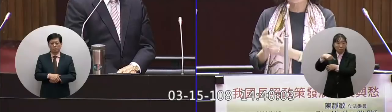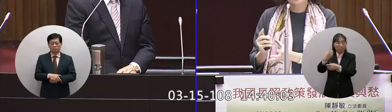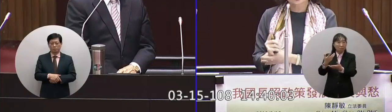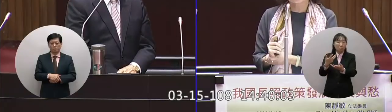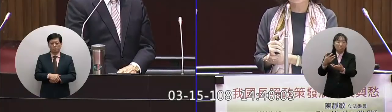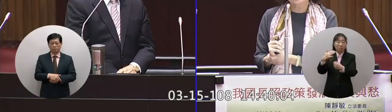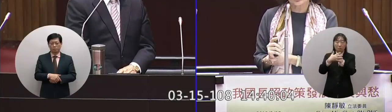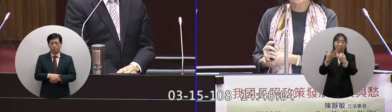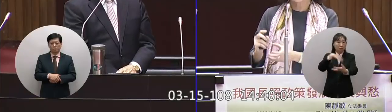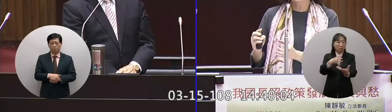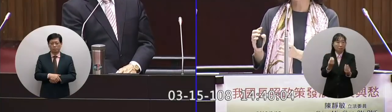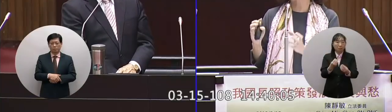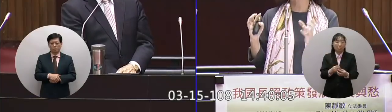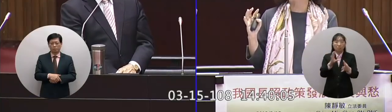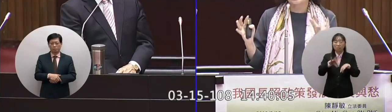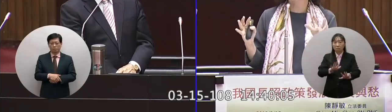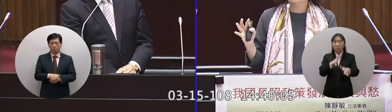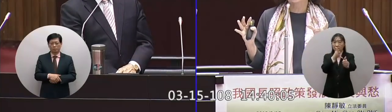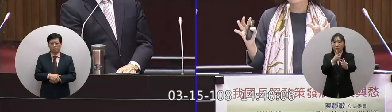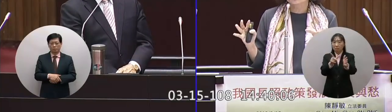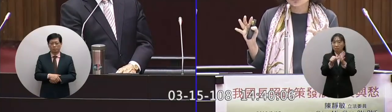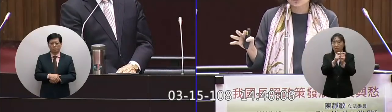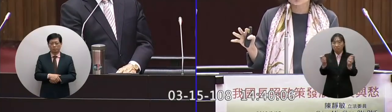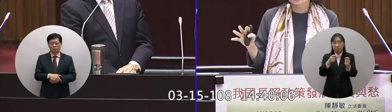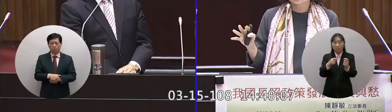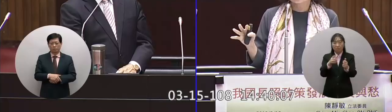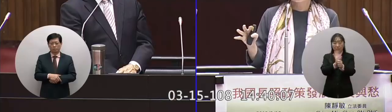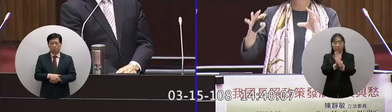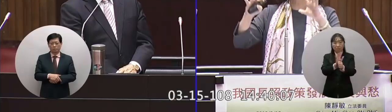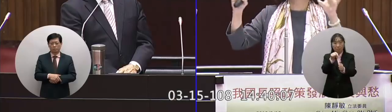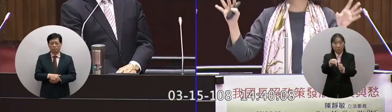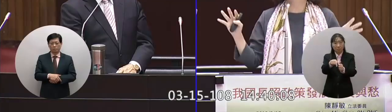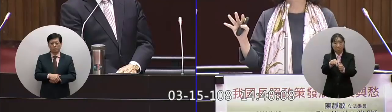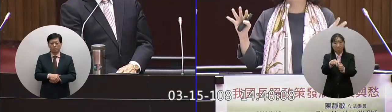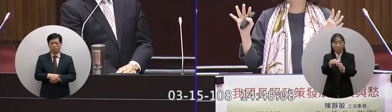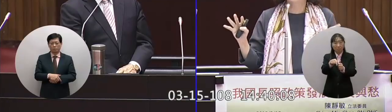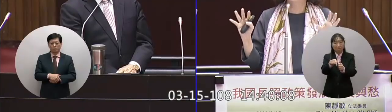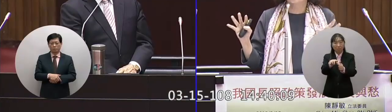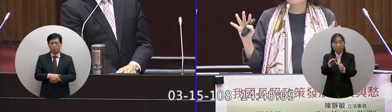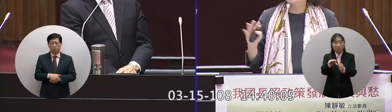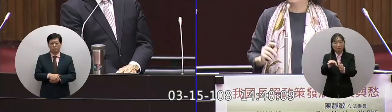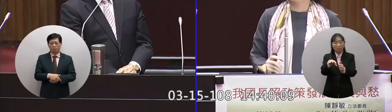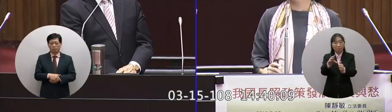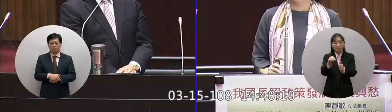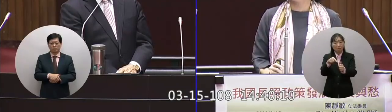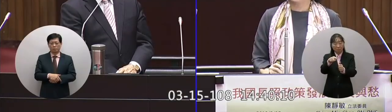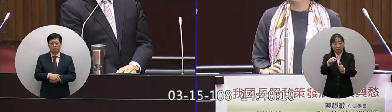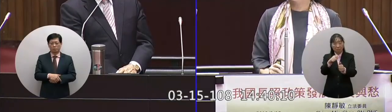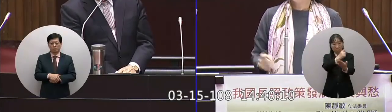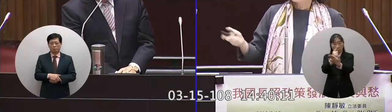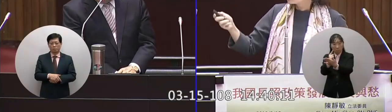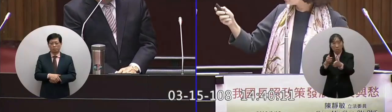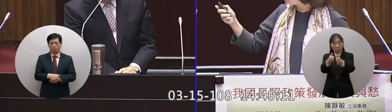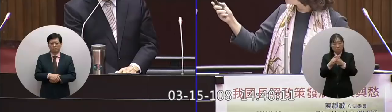以我为什么第一问的就是院长，你觉得我们长照服务 有没有 cover 到需要被照顾的对